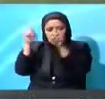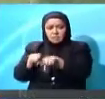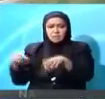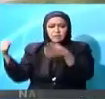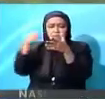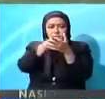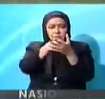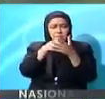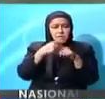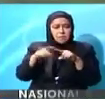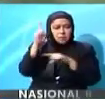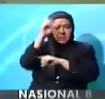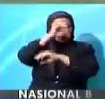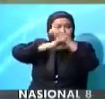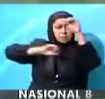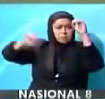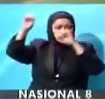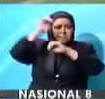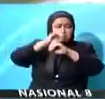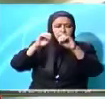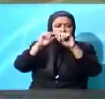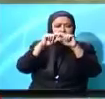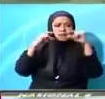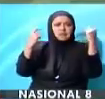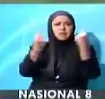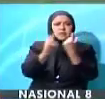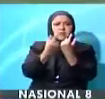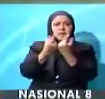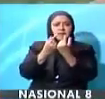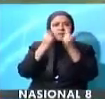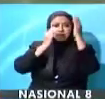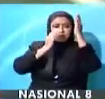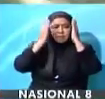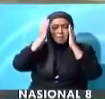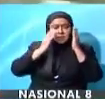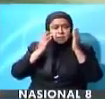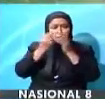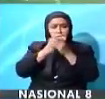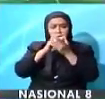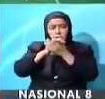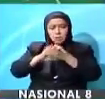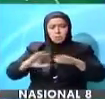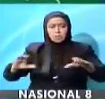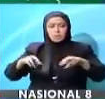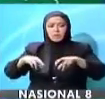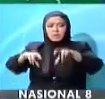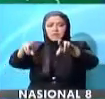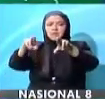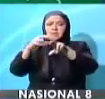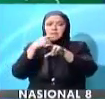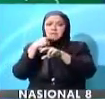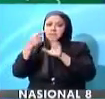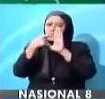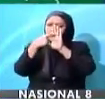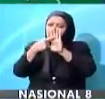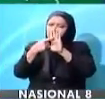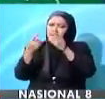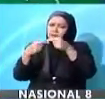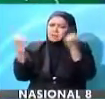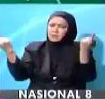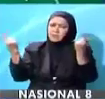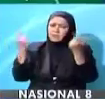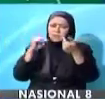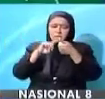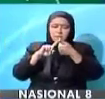Malaysians Unite for Road Safety baru-baru ini menunjukkan ia sebaliknya. Selain keadaan jalan raya,